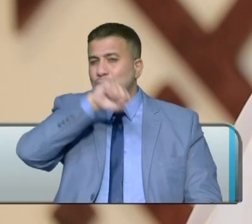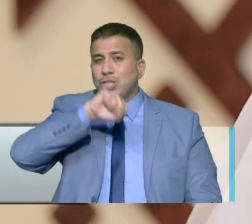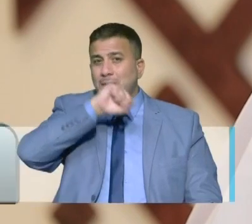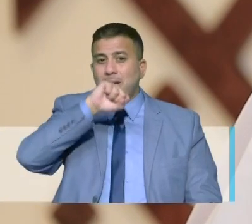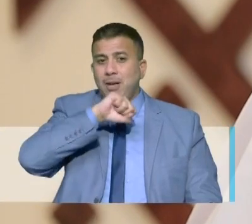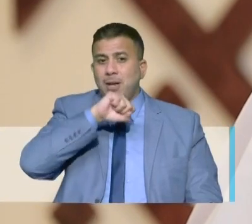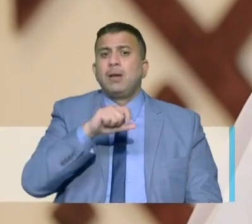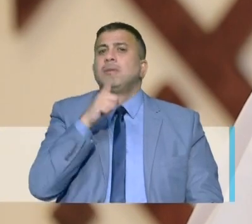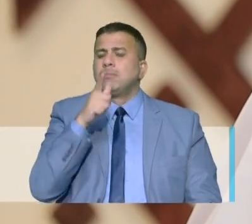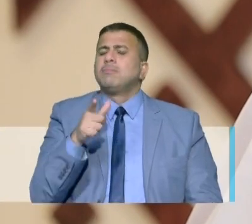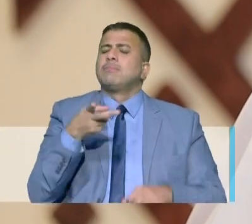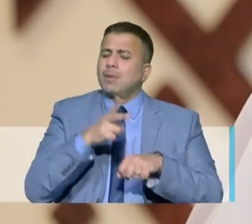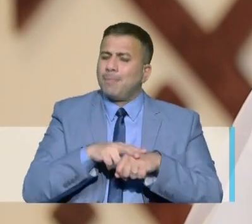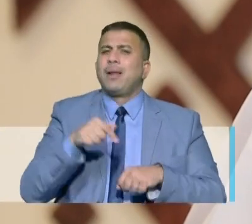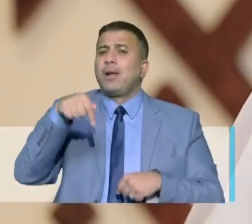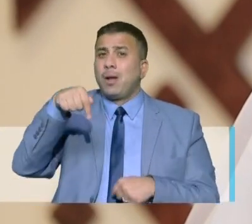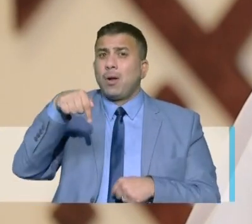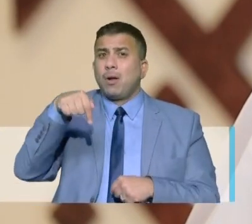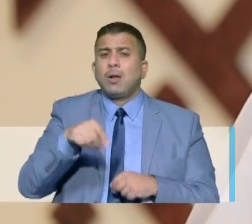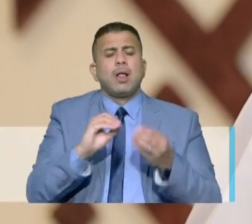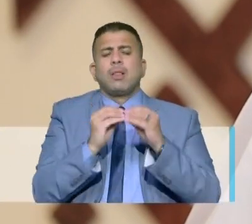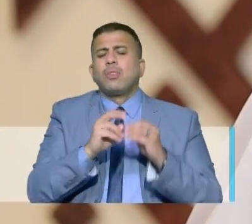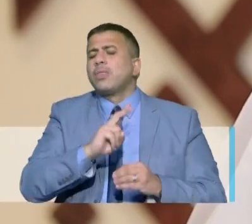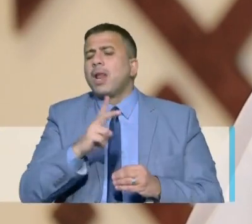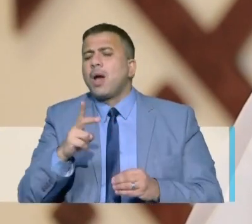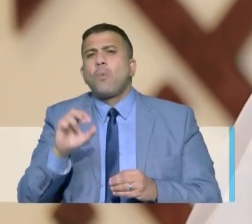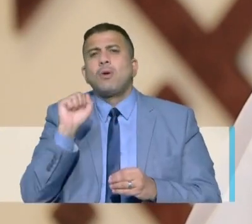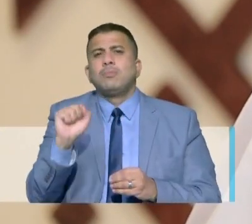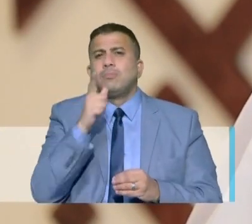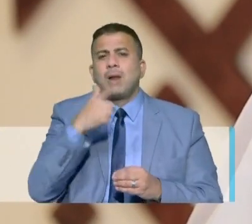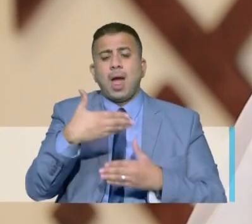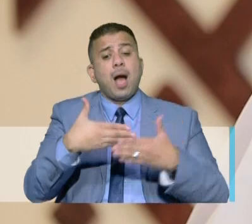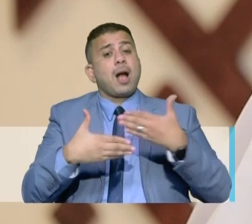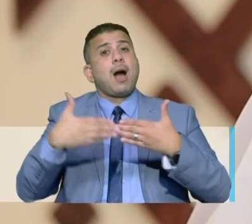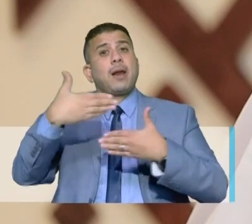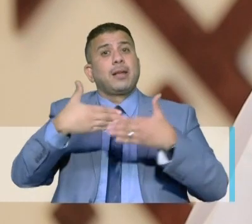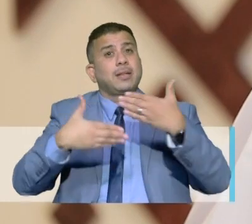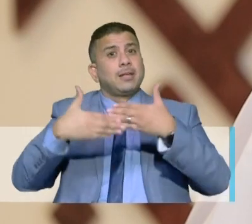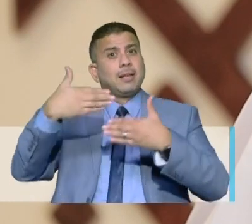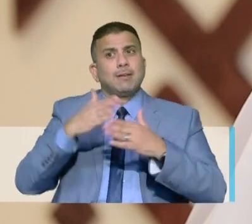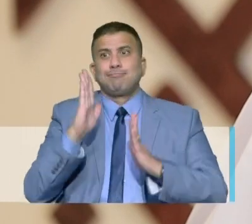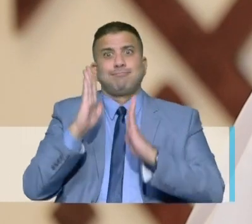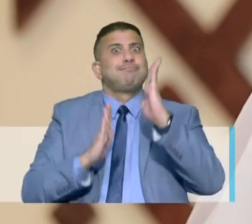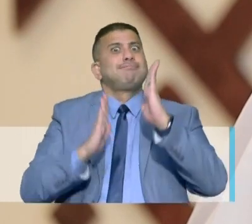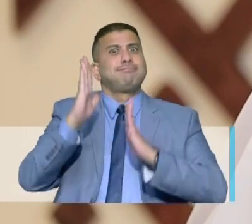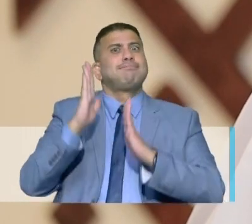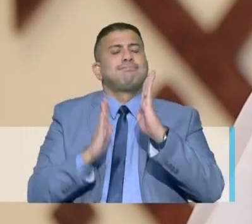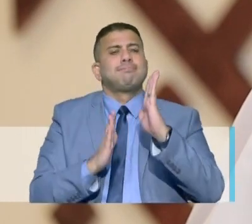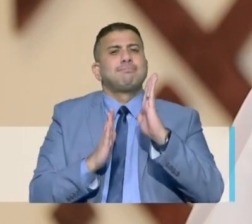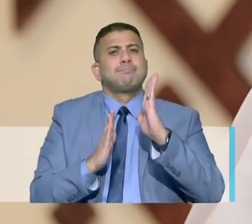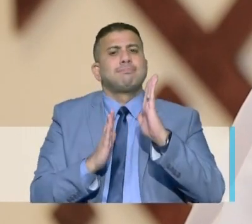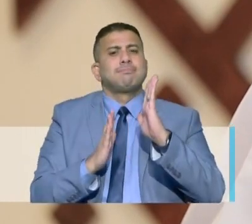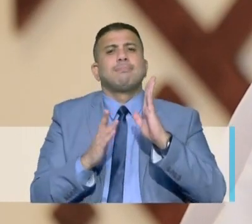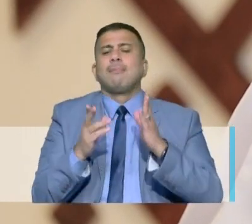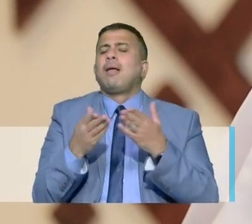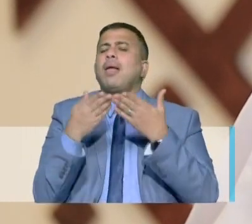وكذلك هناك تنوع في المنتج العقاري وكذلك في